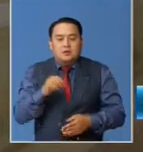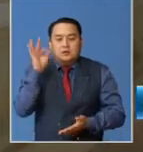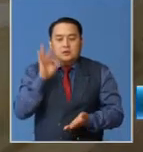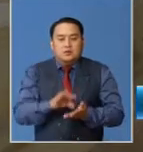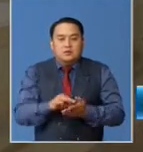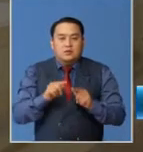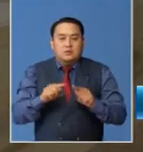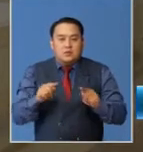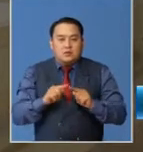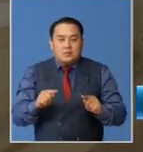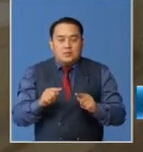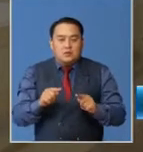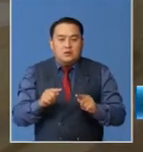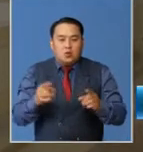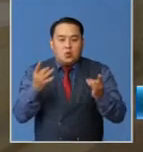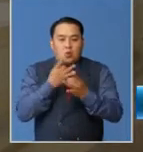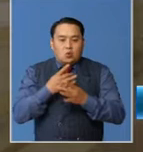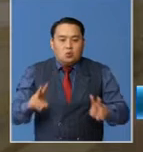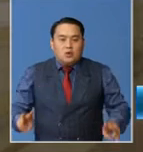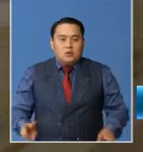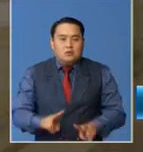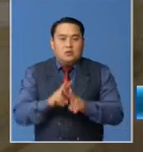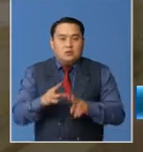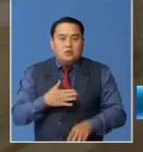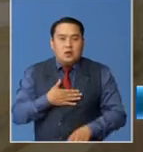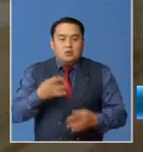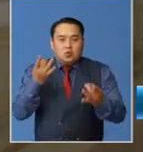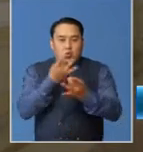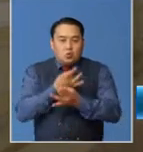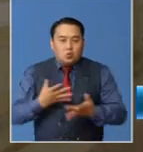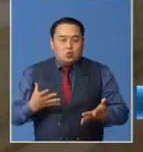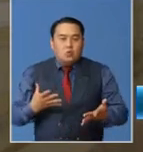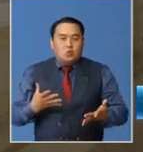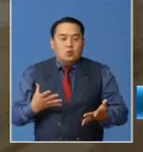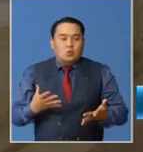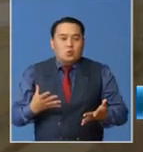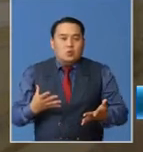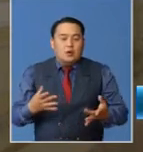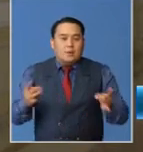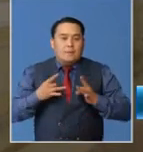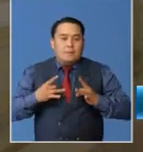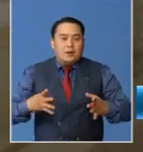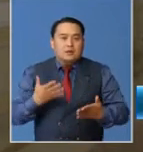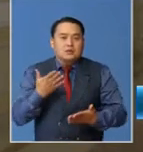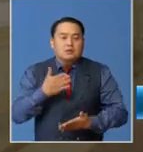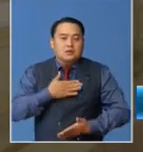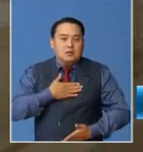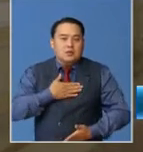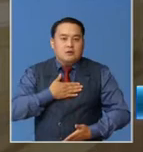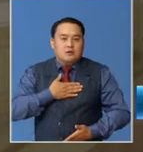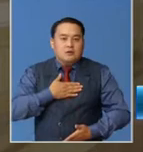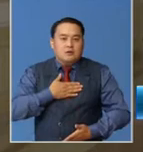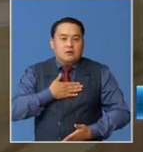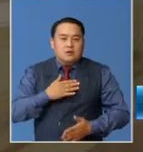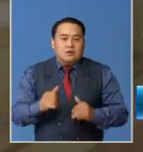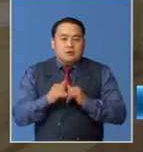есть пропагандировать культуру Астаны, нашу культуру, то есть празднование нашей властелите